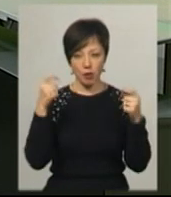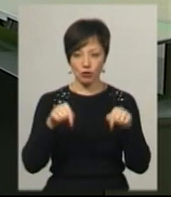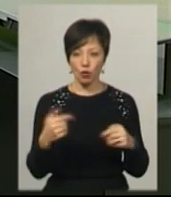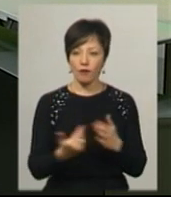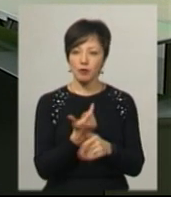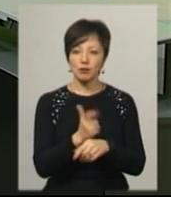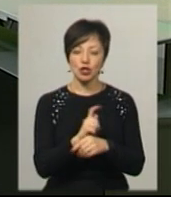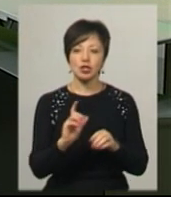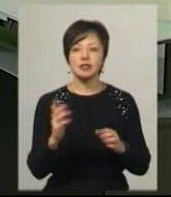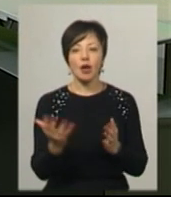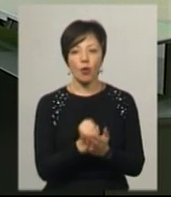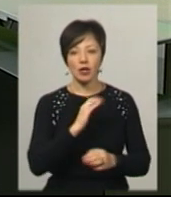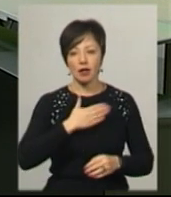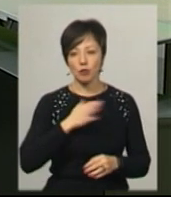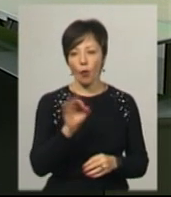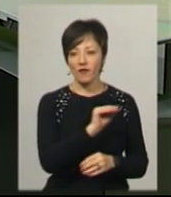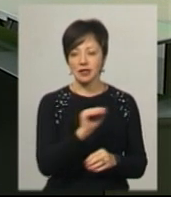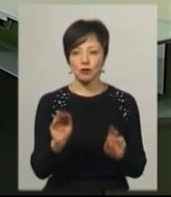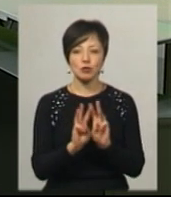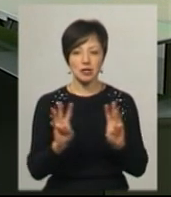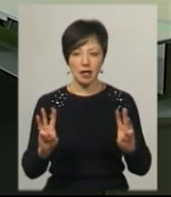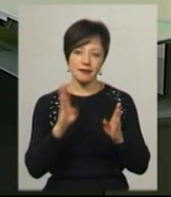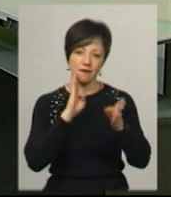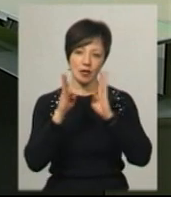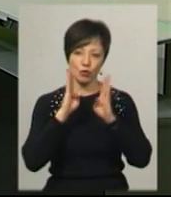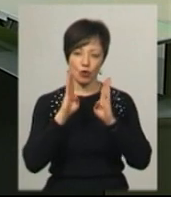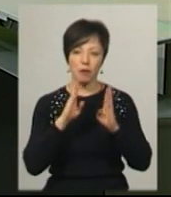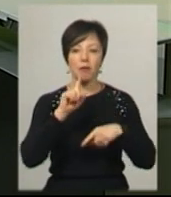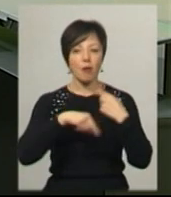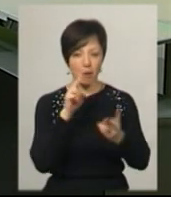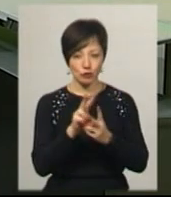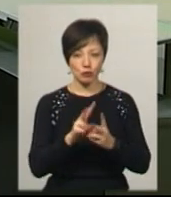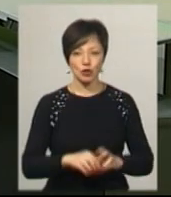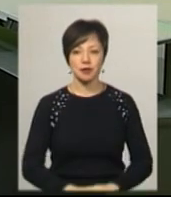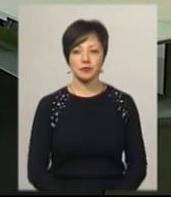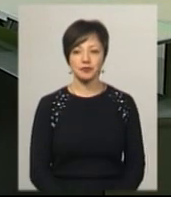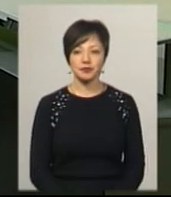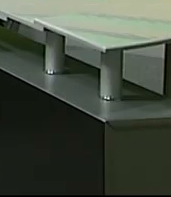цього випуску. Більше новин знаходьте на нашому офіційному сайті та на сторінці у Facebook. Побачимось!